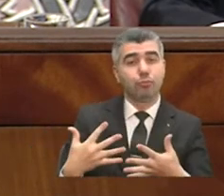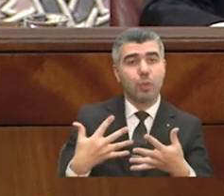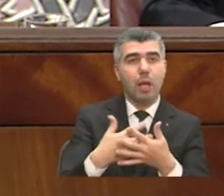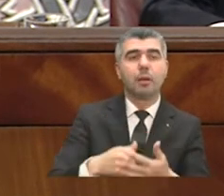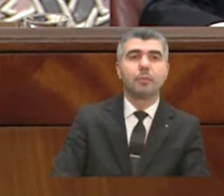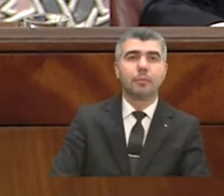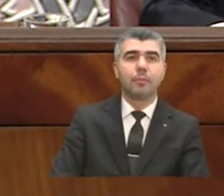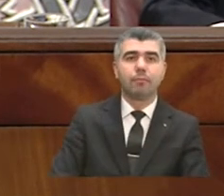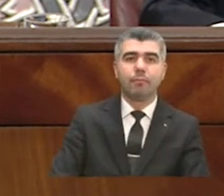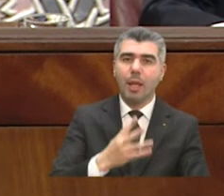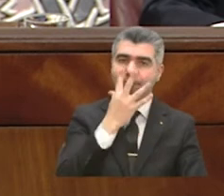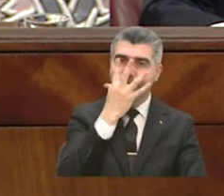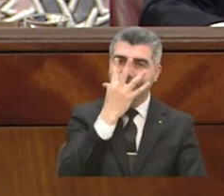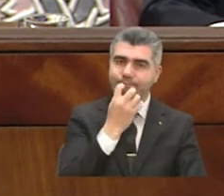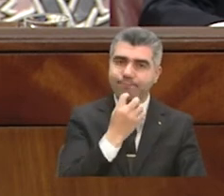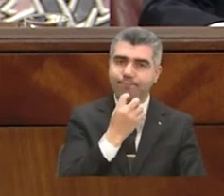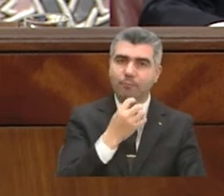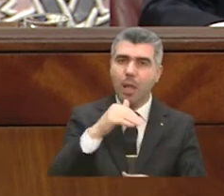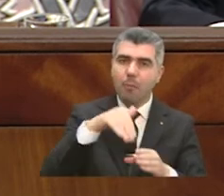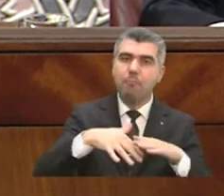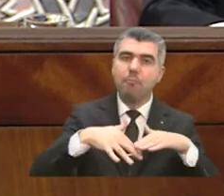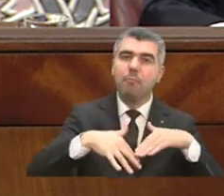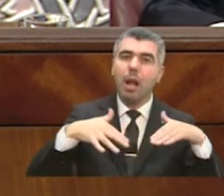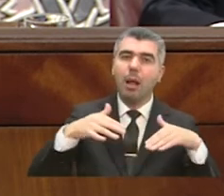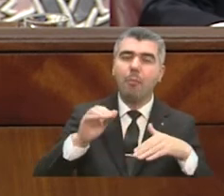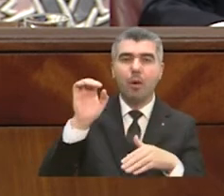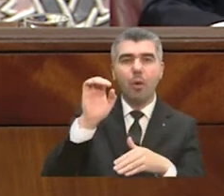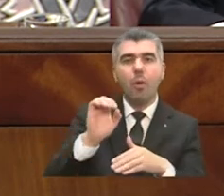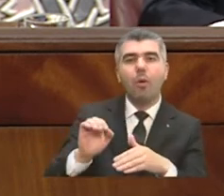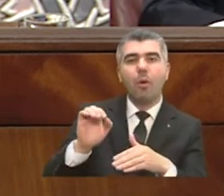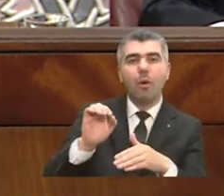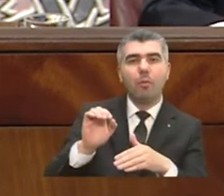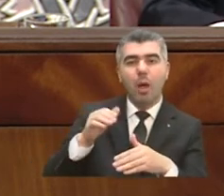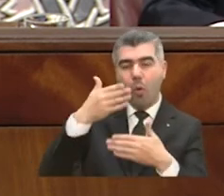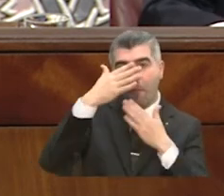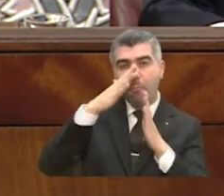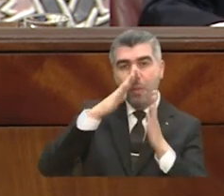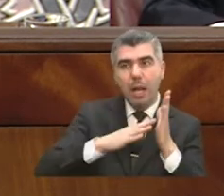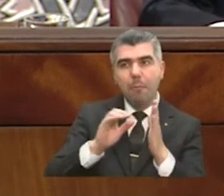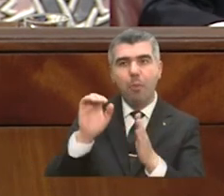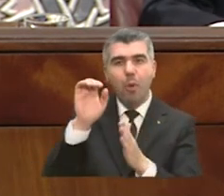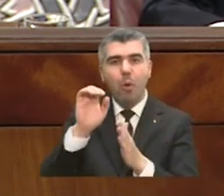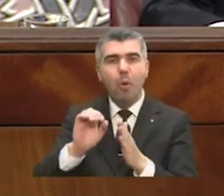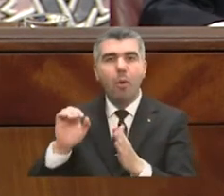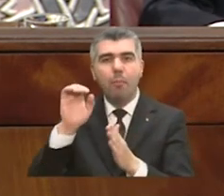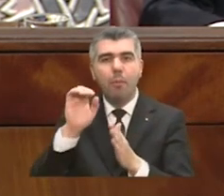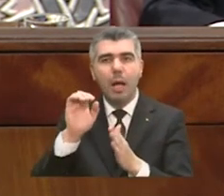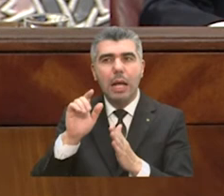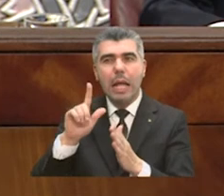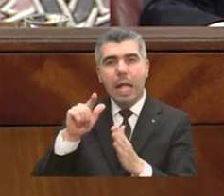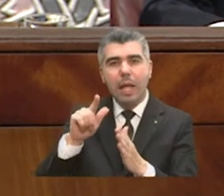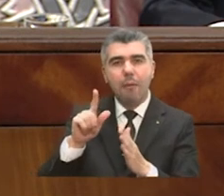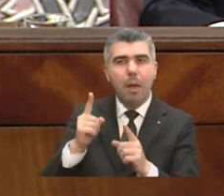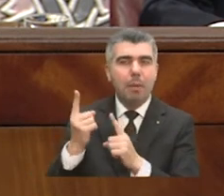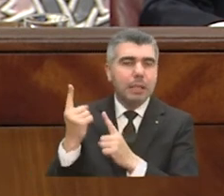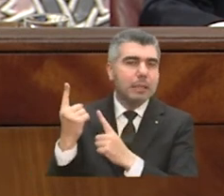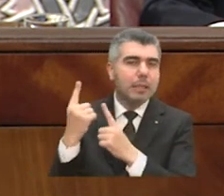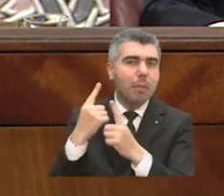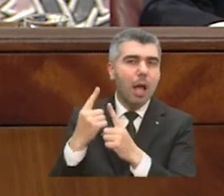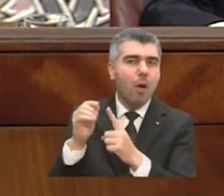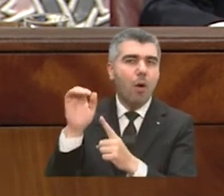de collaboration qui a été développé sur plusieurs décennies. Le Parlement